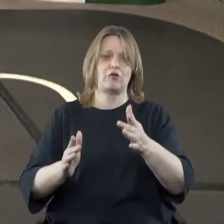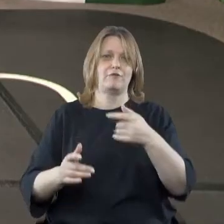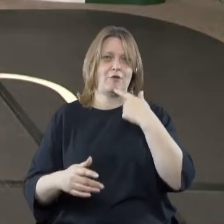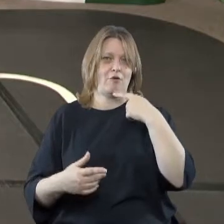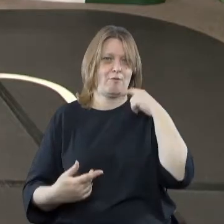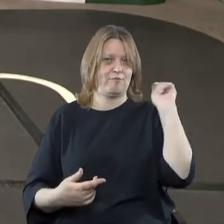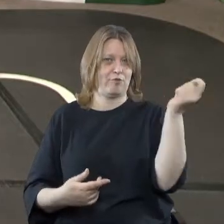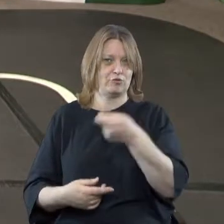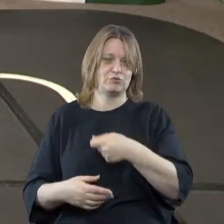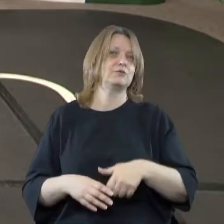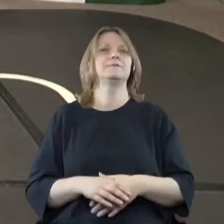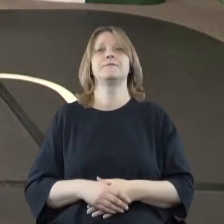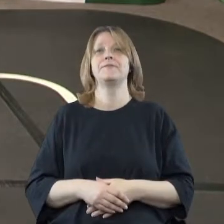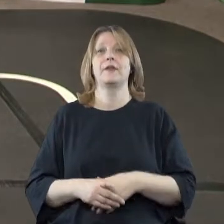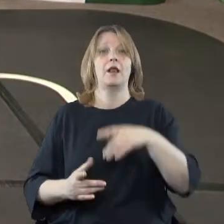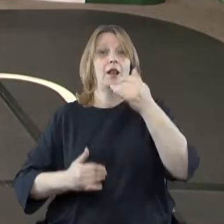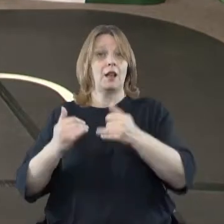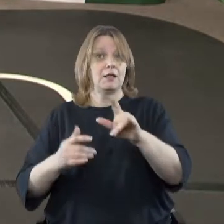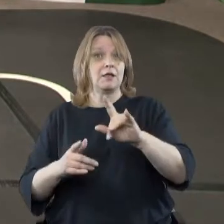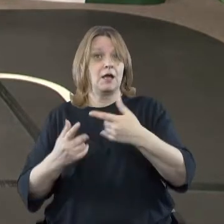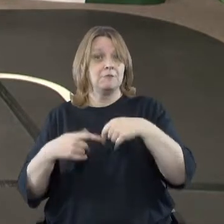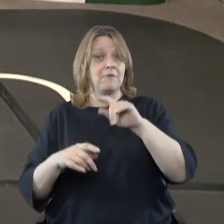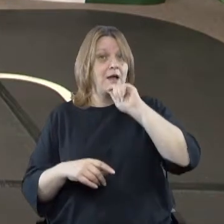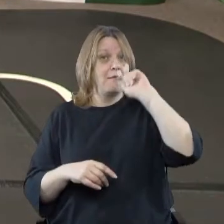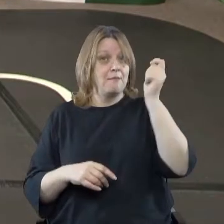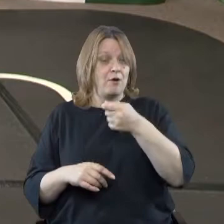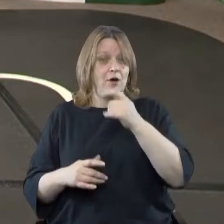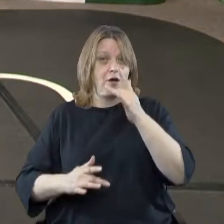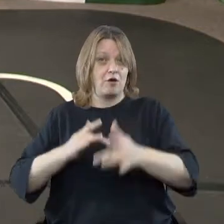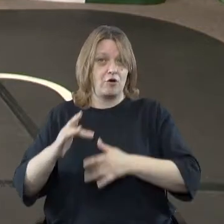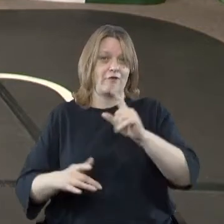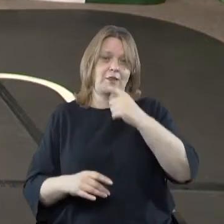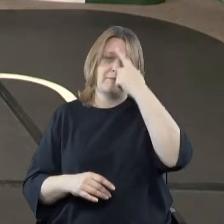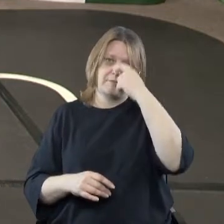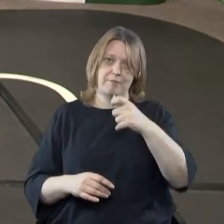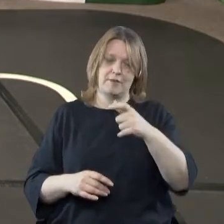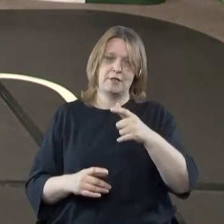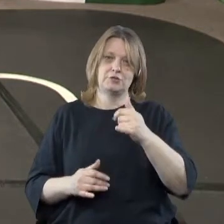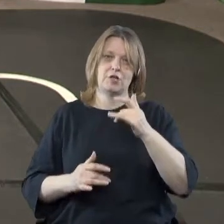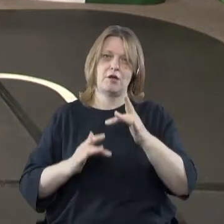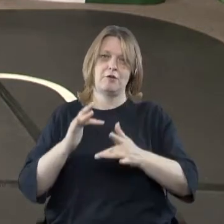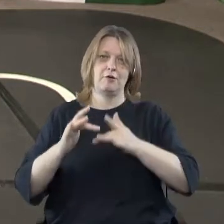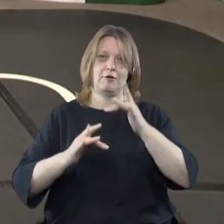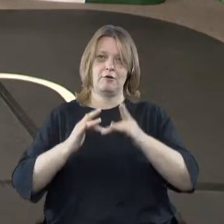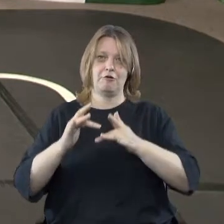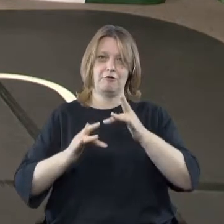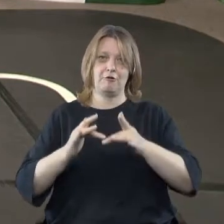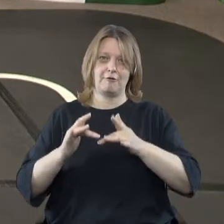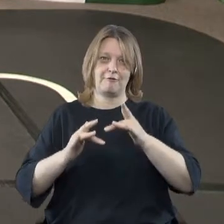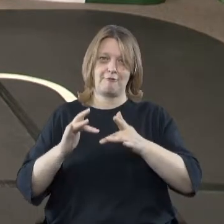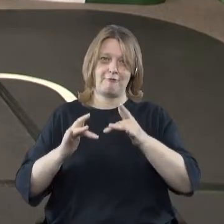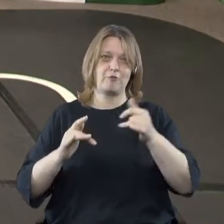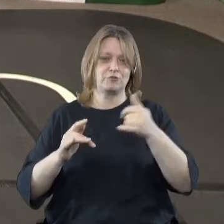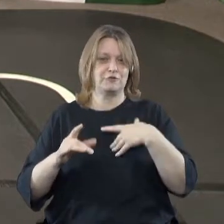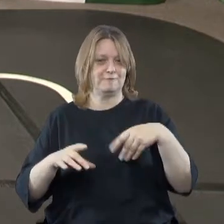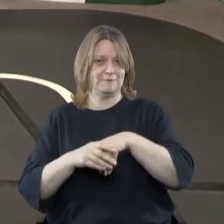będziecie wybierały się na przejażdżkę rowerową, pamiętajcie, żeby rower mieć, żeby mieć takie